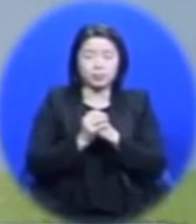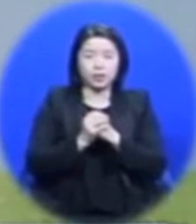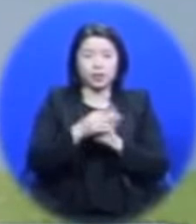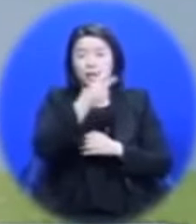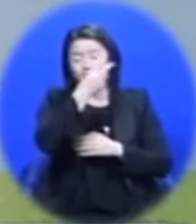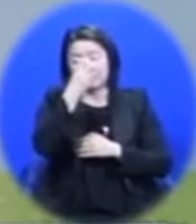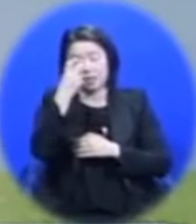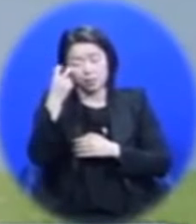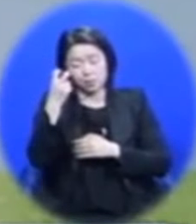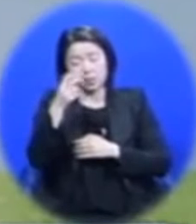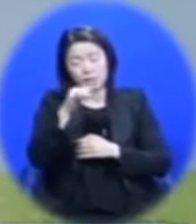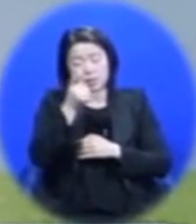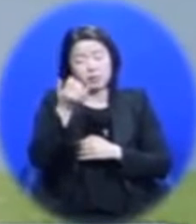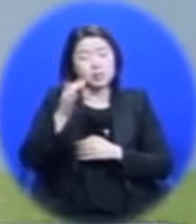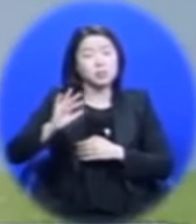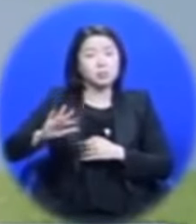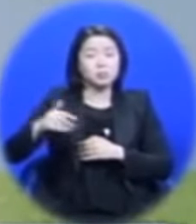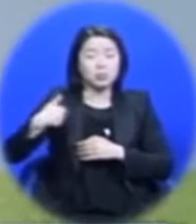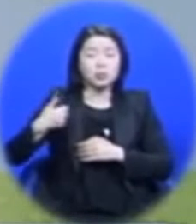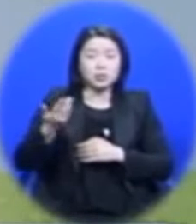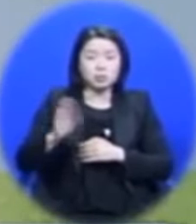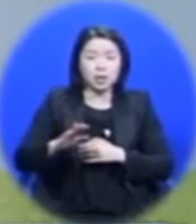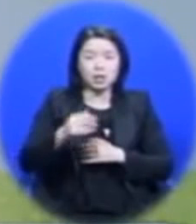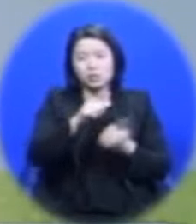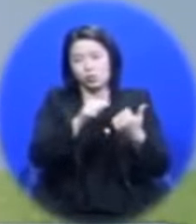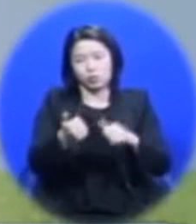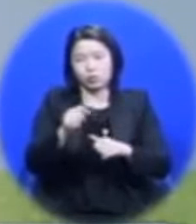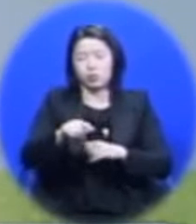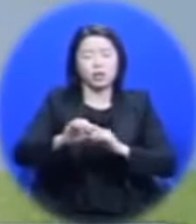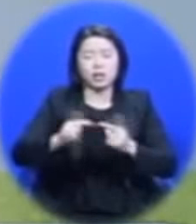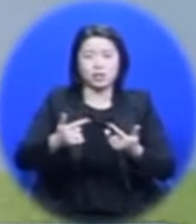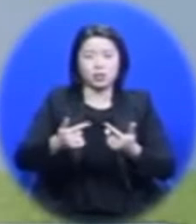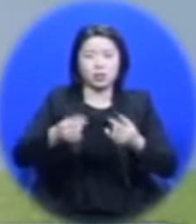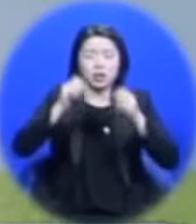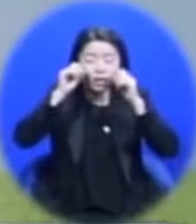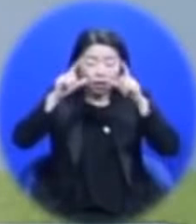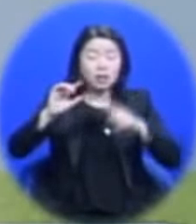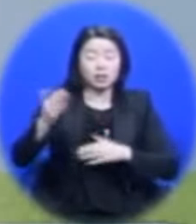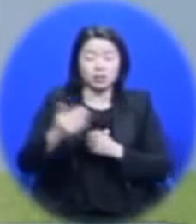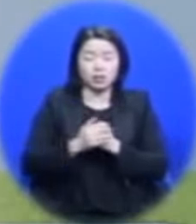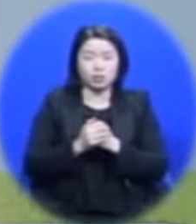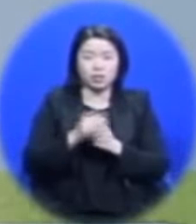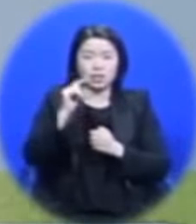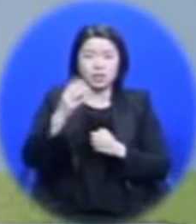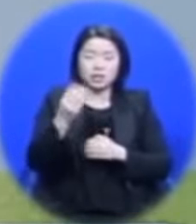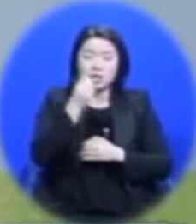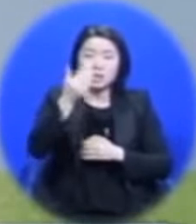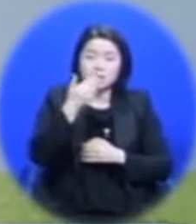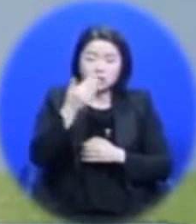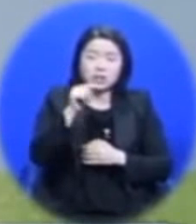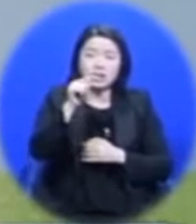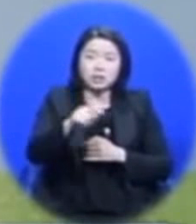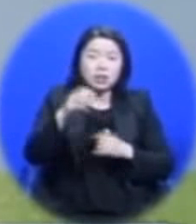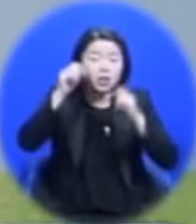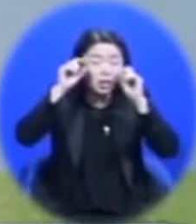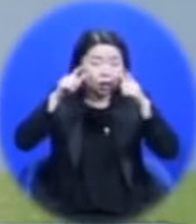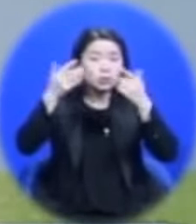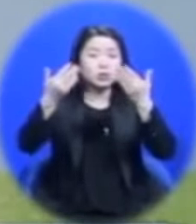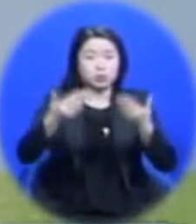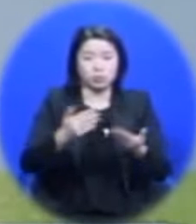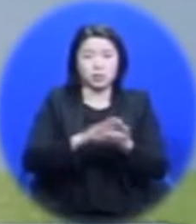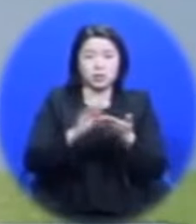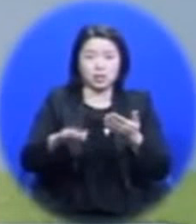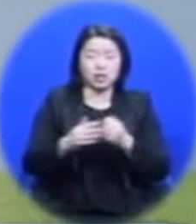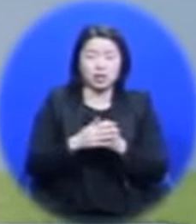잠이 들어 있을지언정 죽은 건 아니에요. 깨어나야 됩니다. 이 성찬은 그것을 깨우쳐줘요.